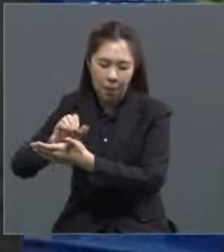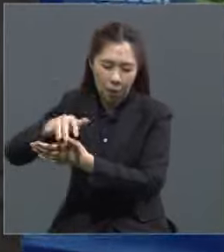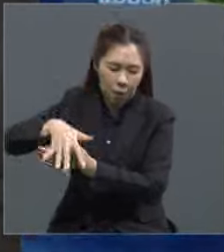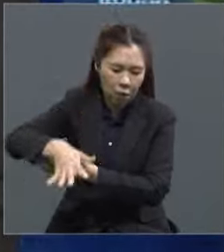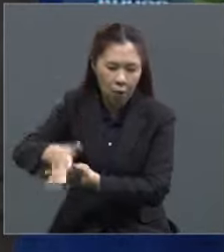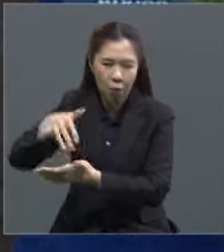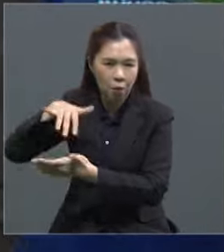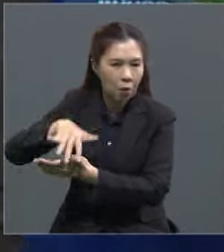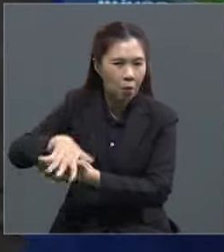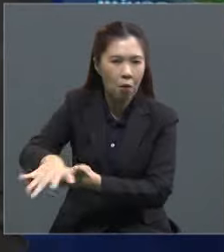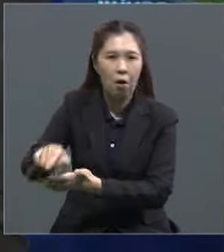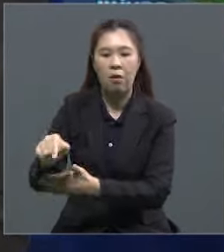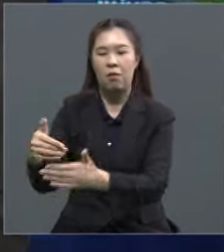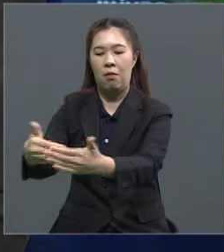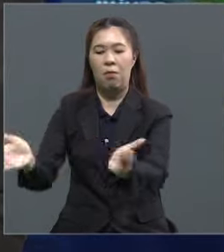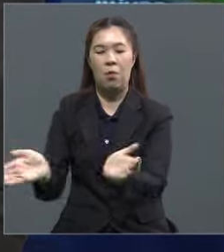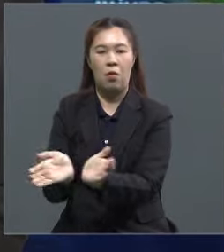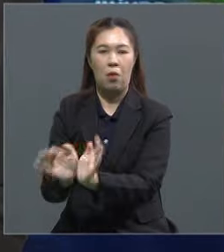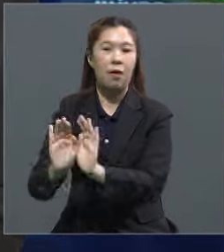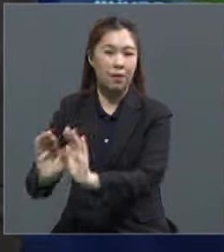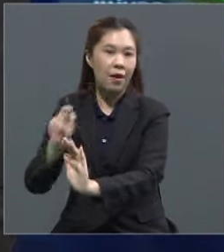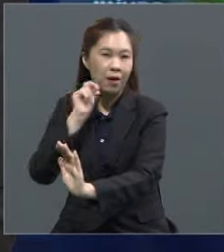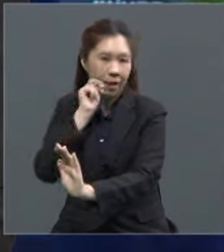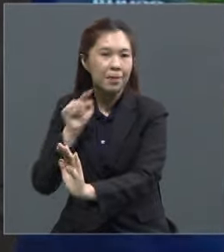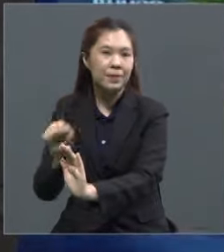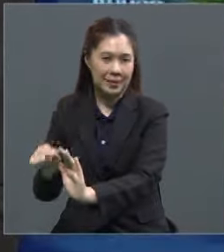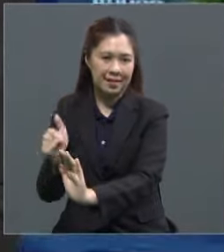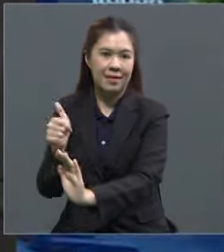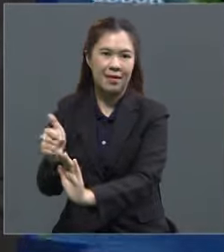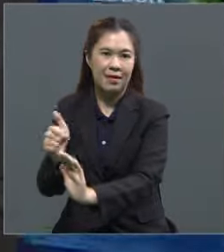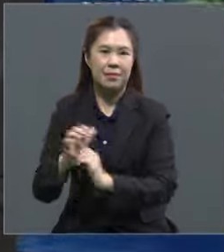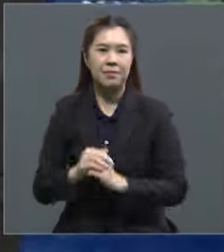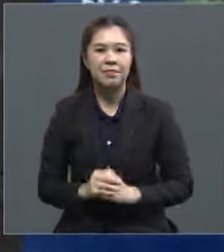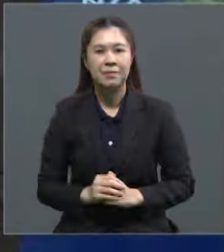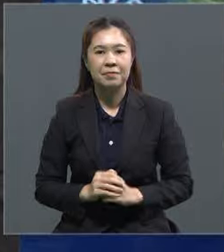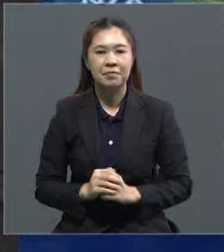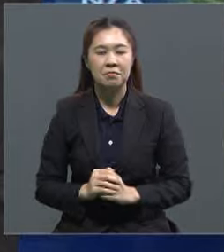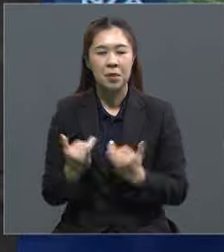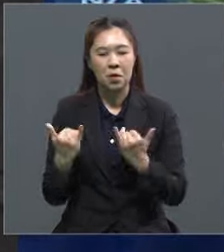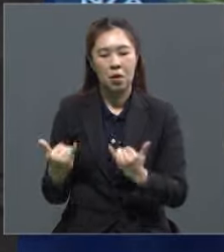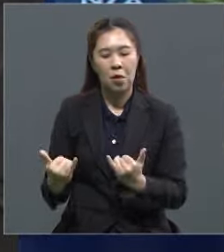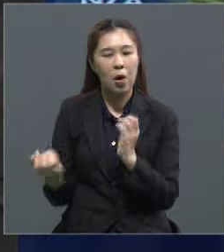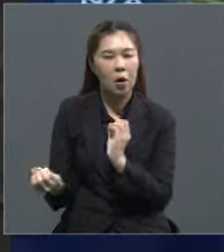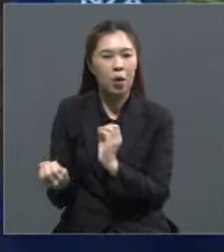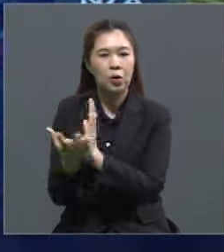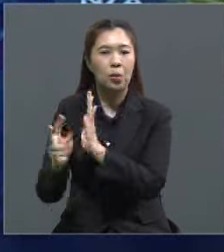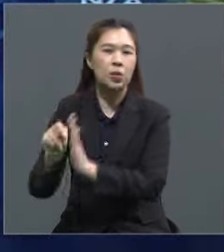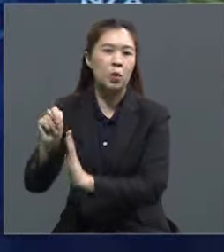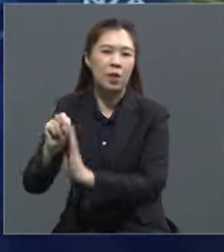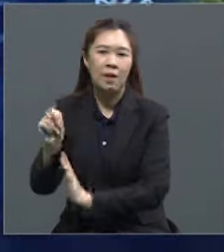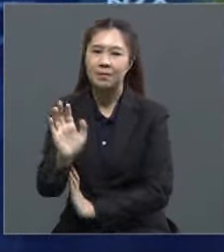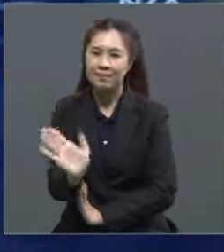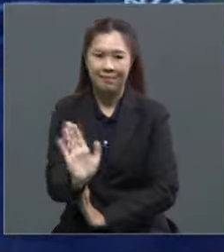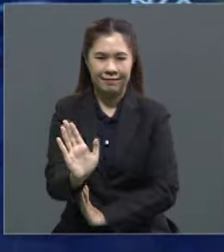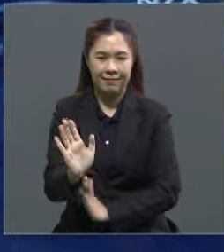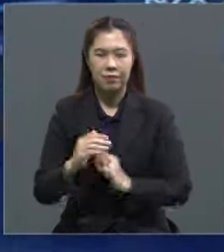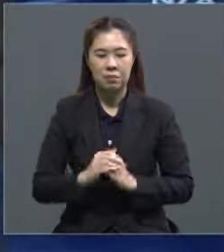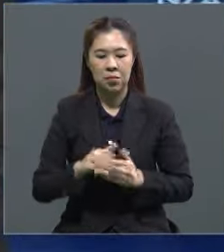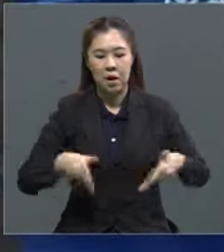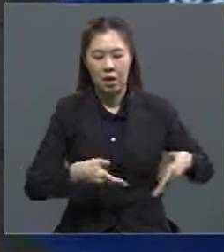ๆแบบนั้นเนี่ยไม่ได้ลงไปที่ทำให้พี่น้องประชาชนในรุ่มน้ำน่านเกิดความเดือดร้อนแต่ในรุ่มน้ำยมเนี่ยครับมันไม่มี